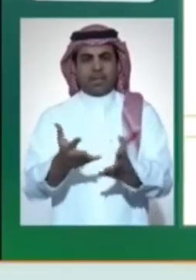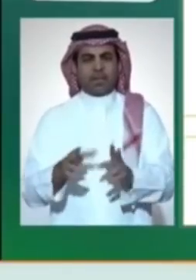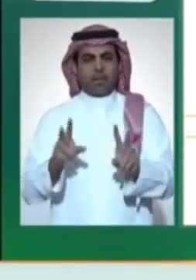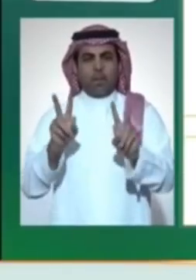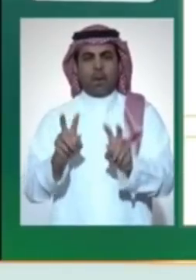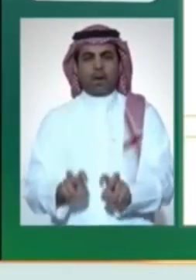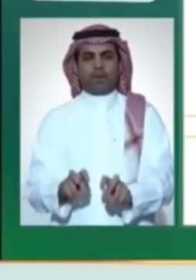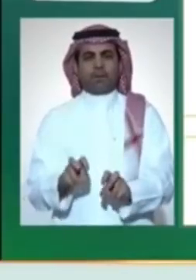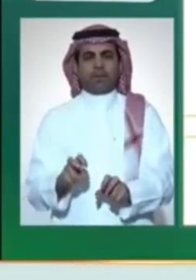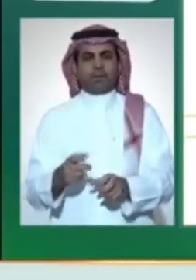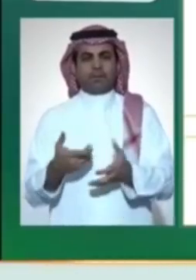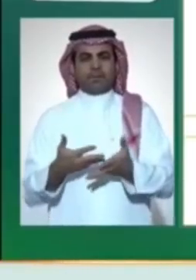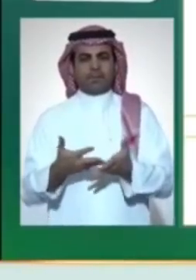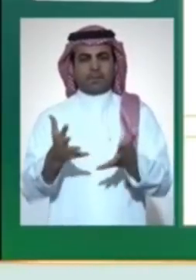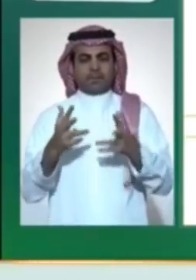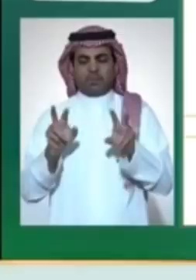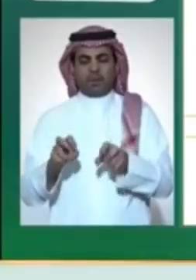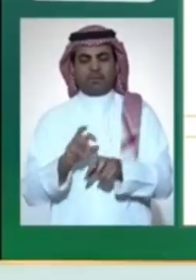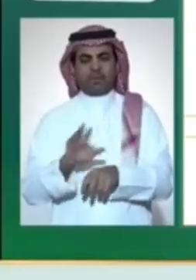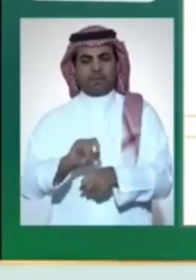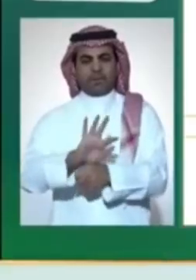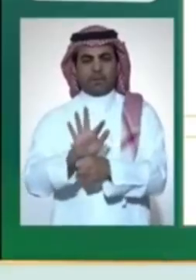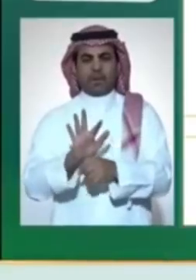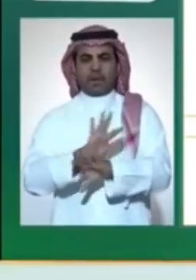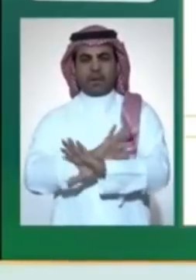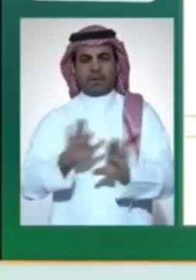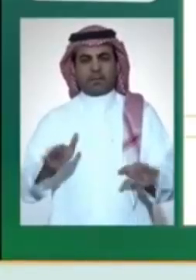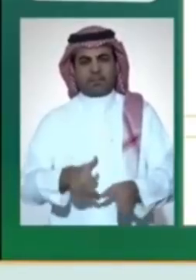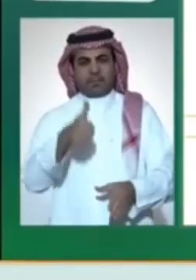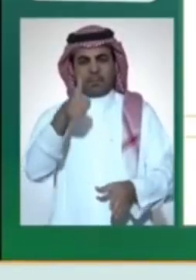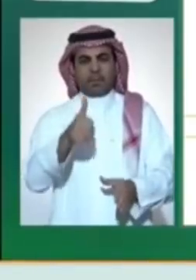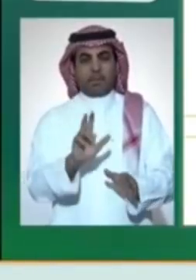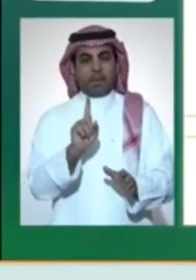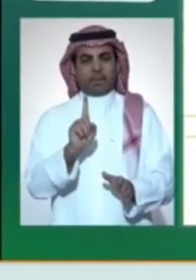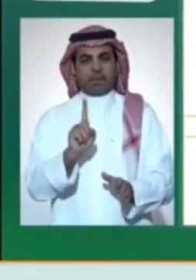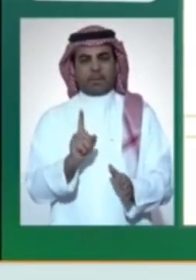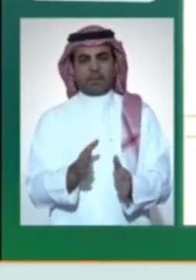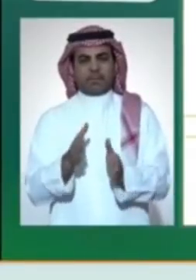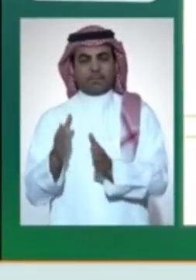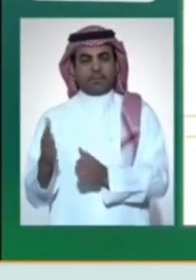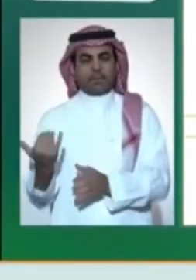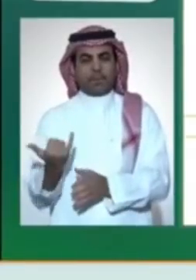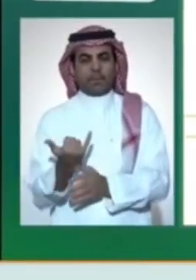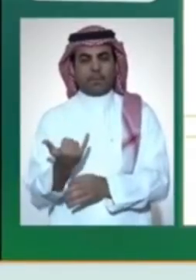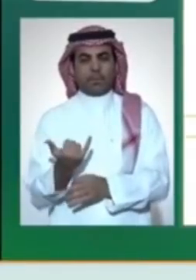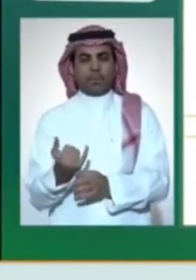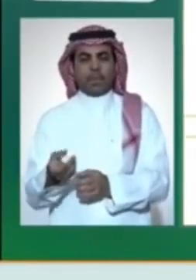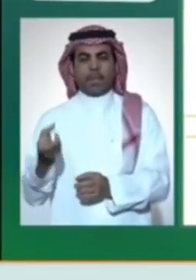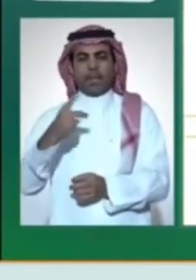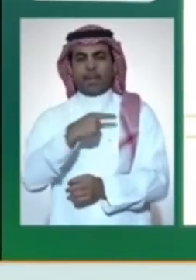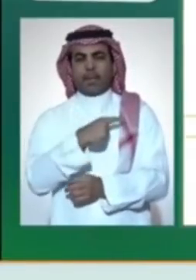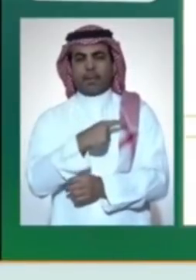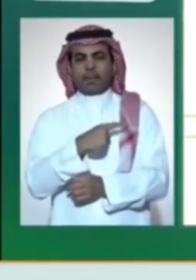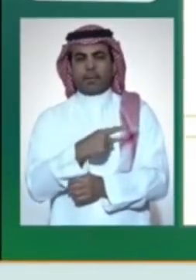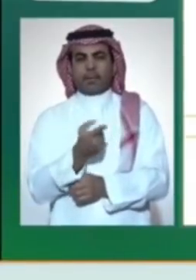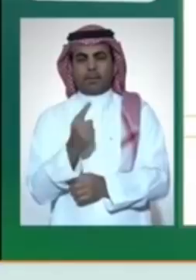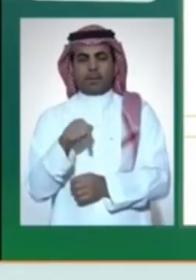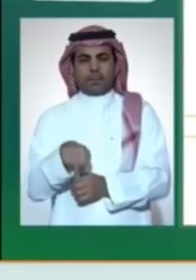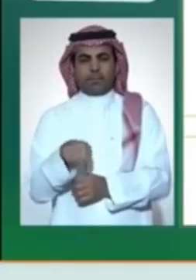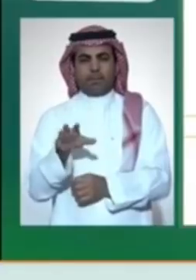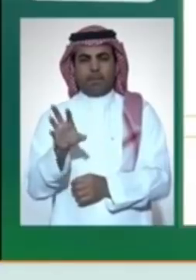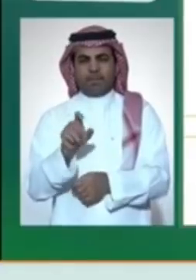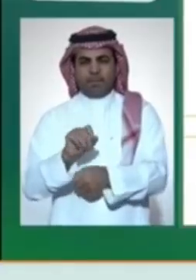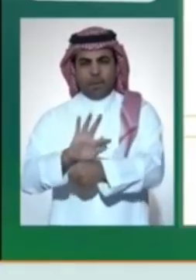حلقات التفشي ويكسر الأوبئة. أيضا من العوامل المهمة إذا